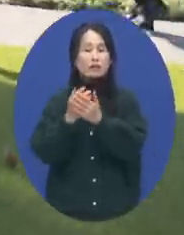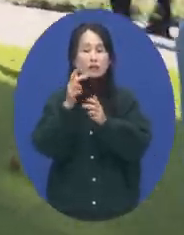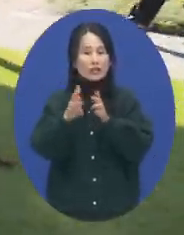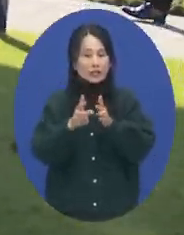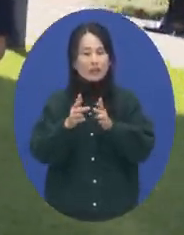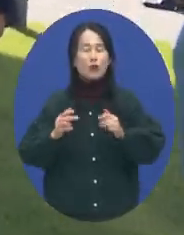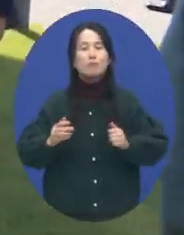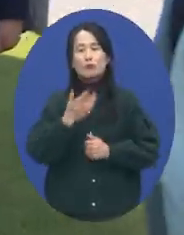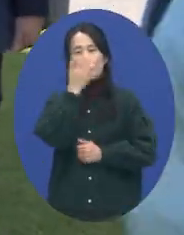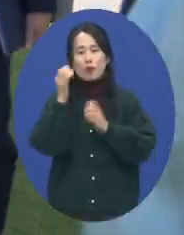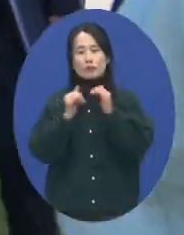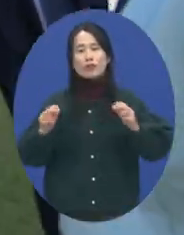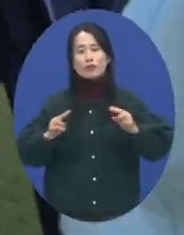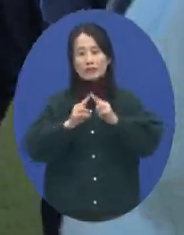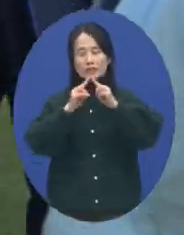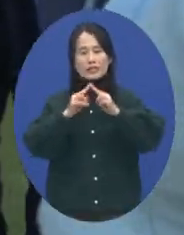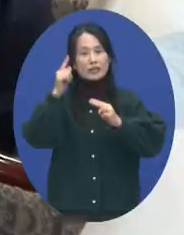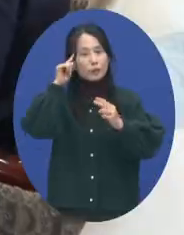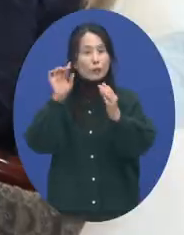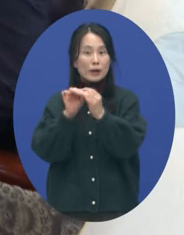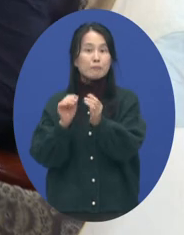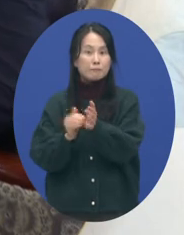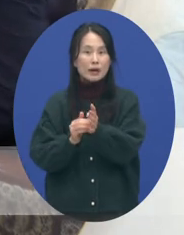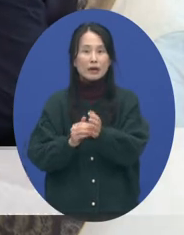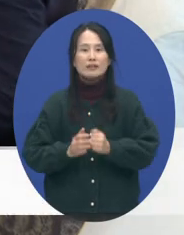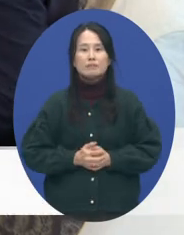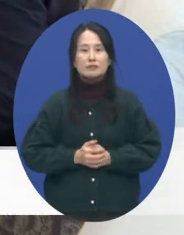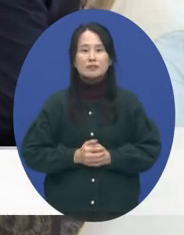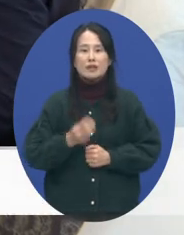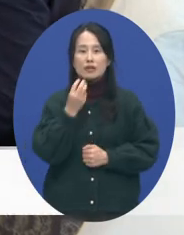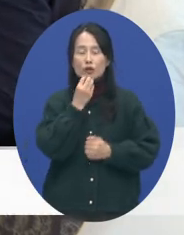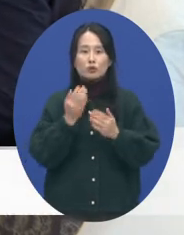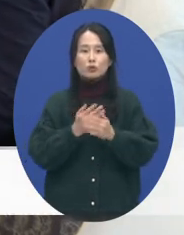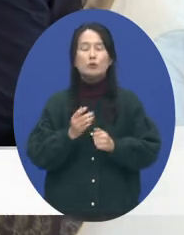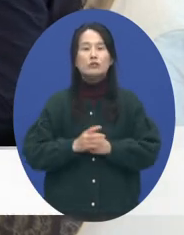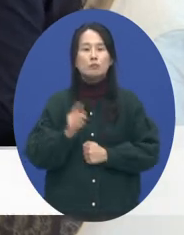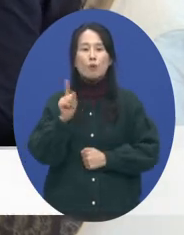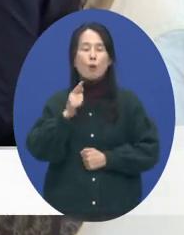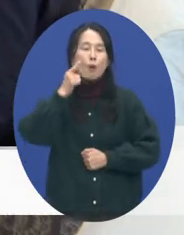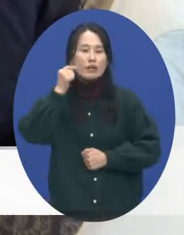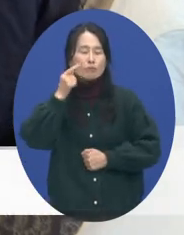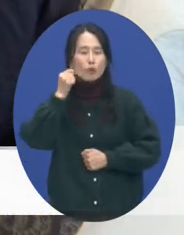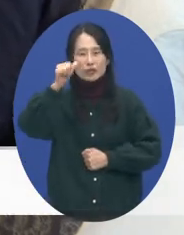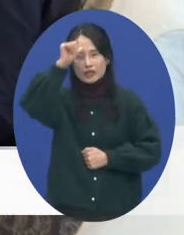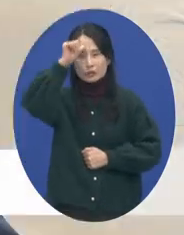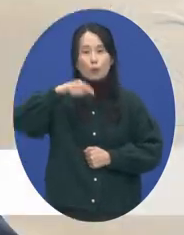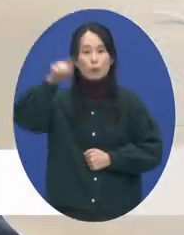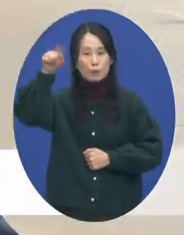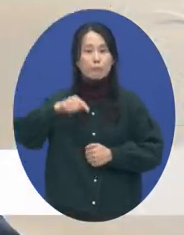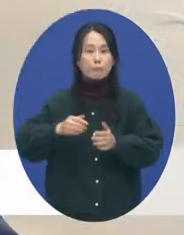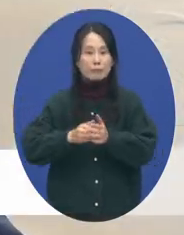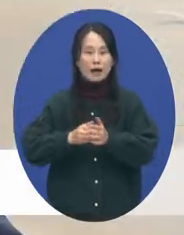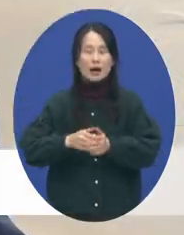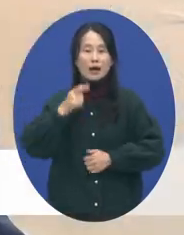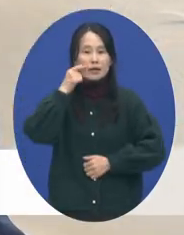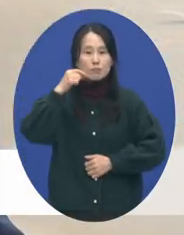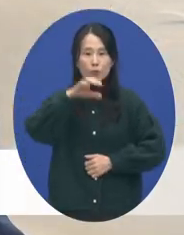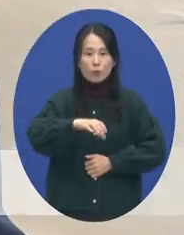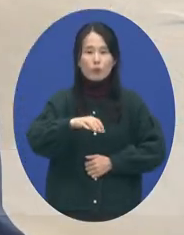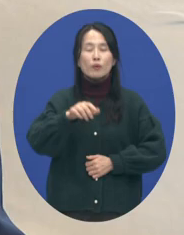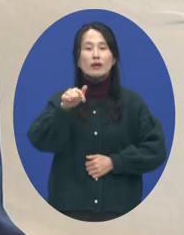청년 사다리 등에서 뜻을 모았습니다. 경기도의 발걸음은 일본과 인도로도 이어졌습니다.